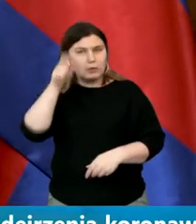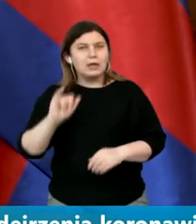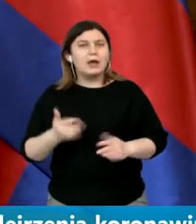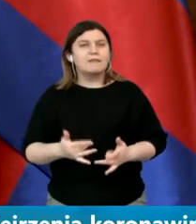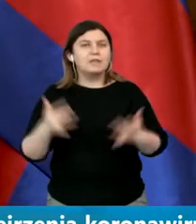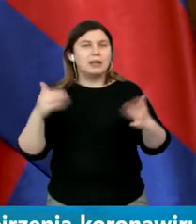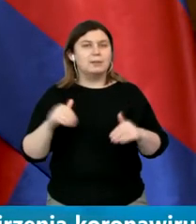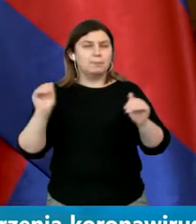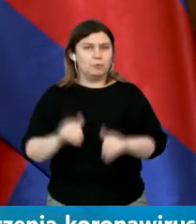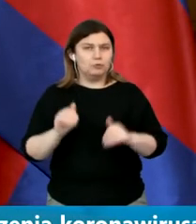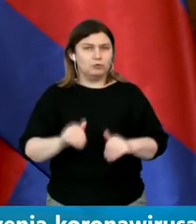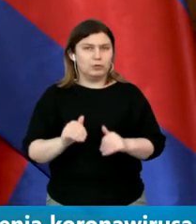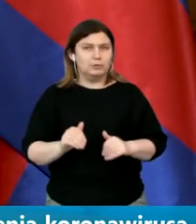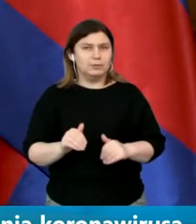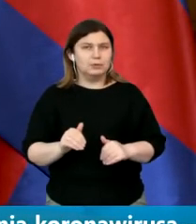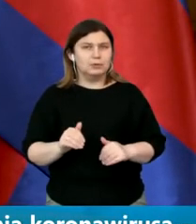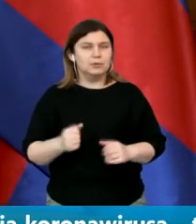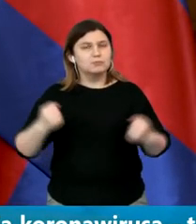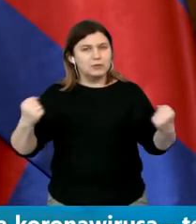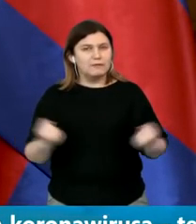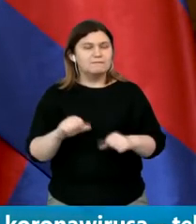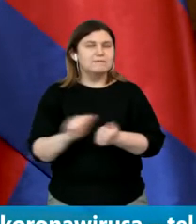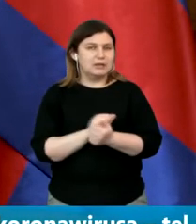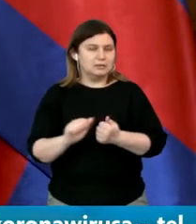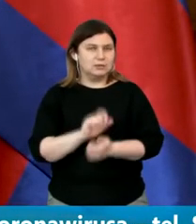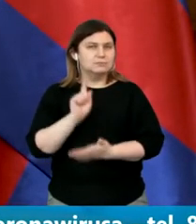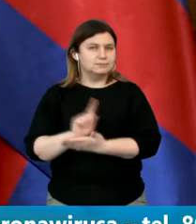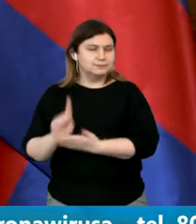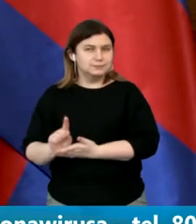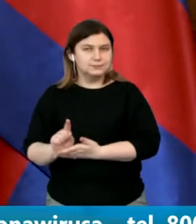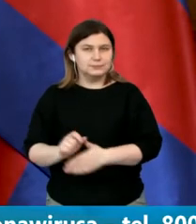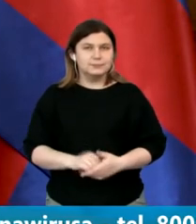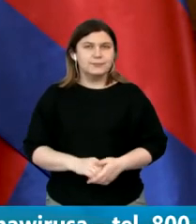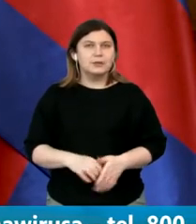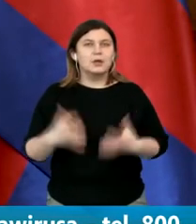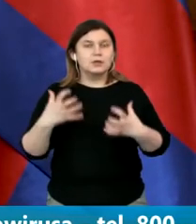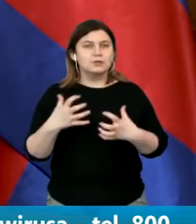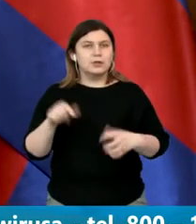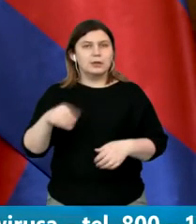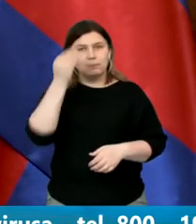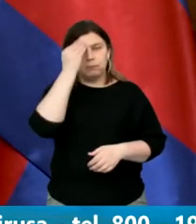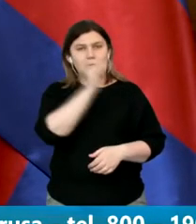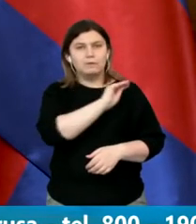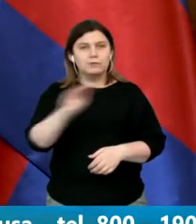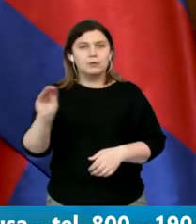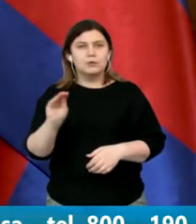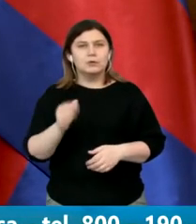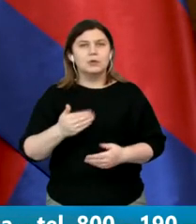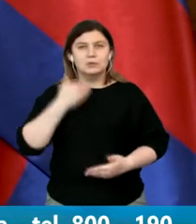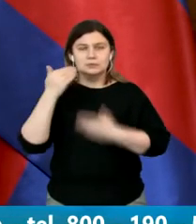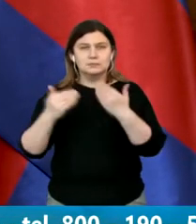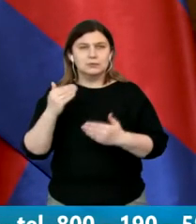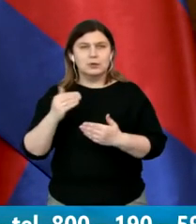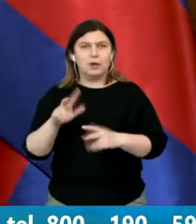jesteśmy w stanie przy determinacji osiągnąć. Chcę w tym miejscu poinformować, oczywiście składając kondolencje